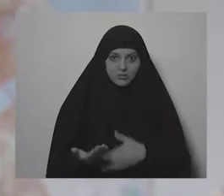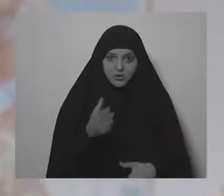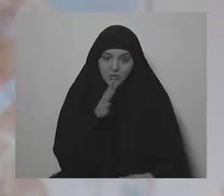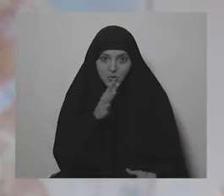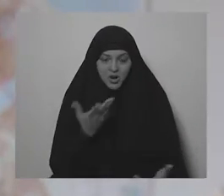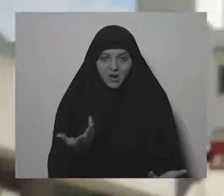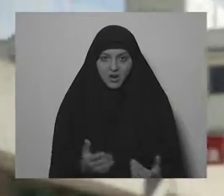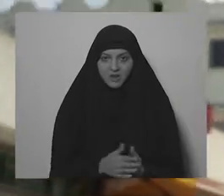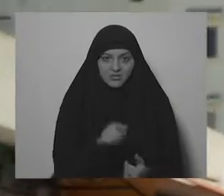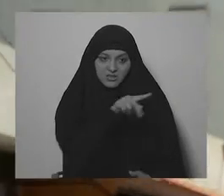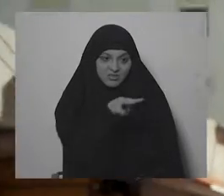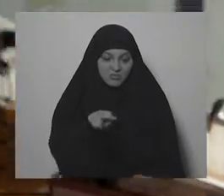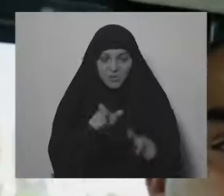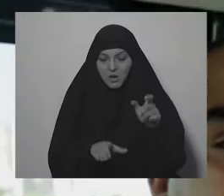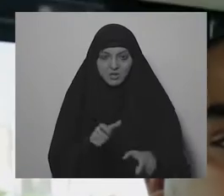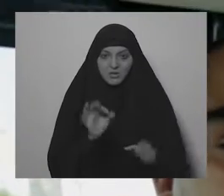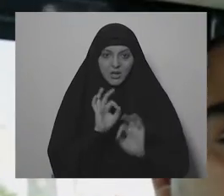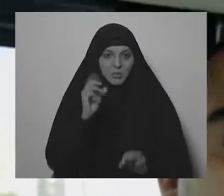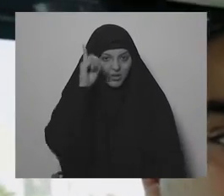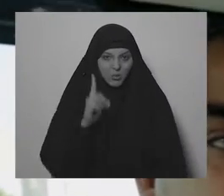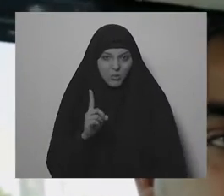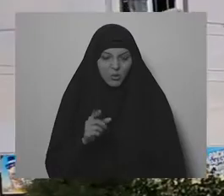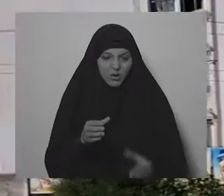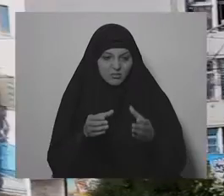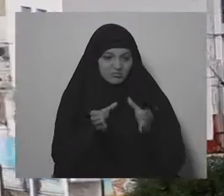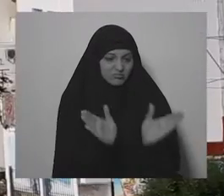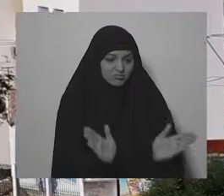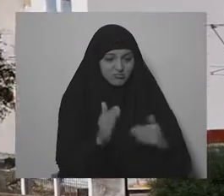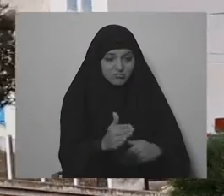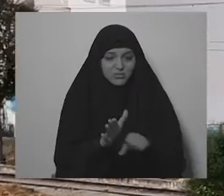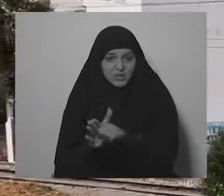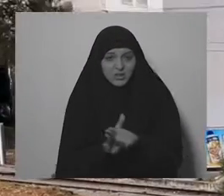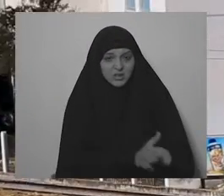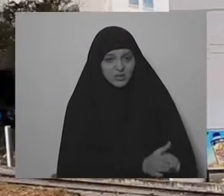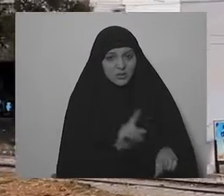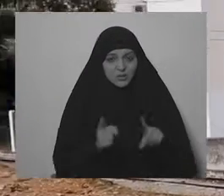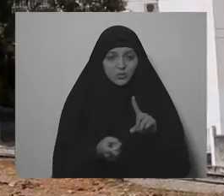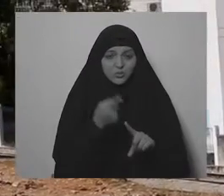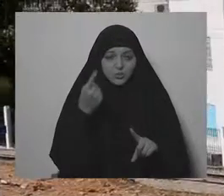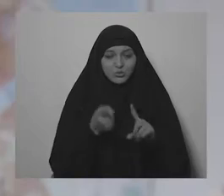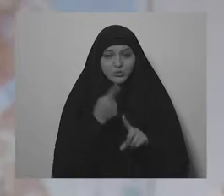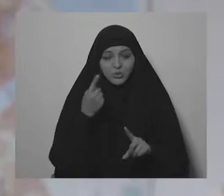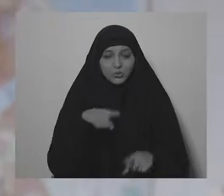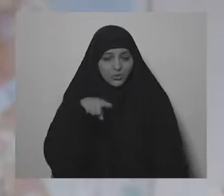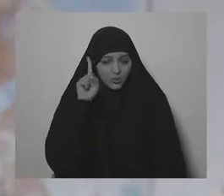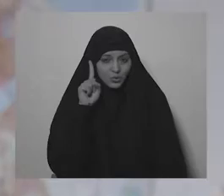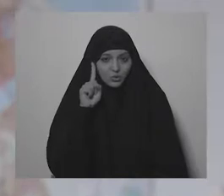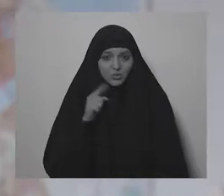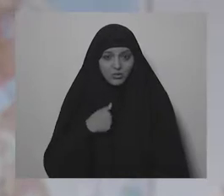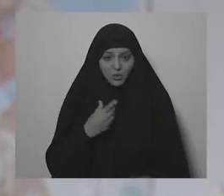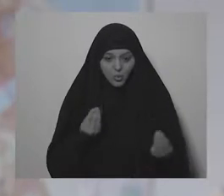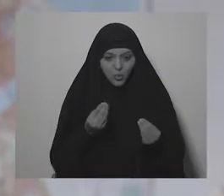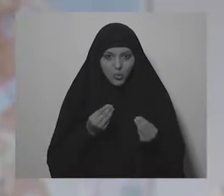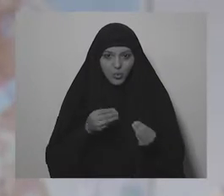هكا للأشخاص ذوي الإعاقة. فئة ماهيش بتحصل على حقوقها جملة، فئة يعني مظلومة برشا، وخاصة يعني